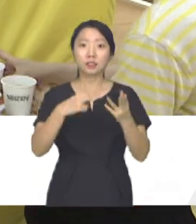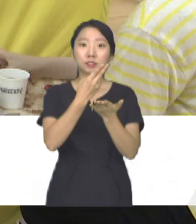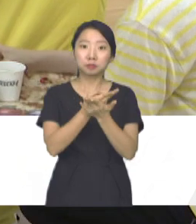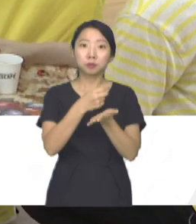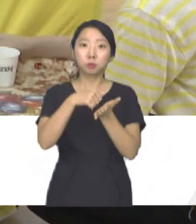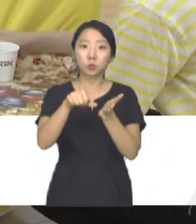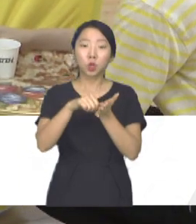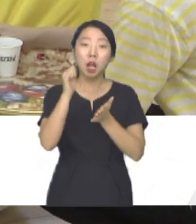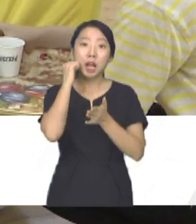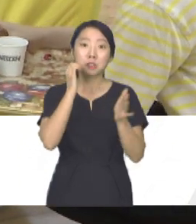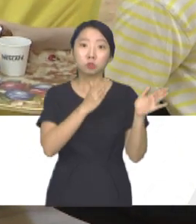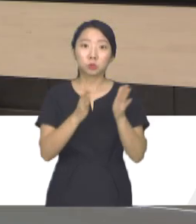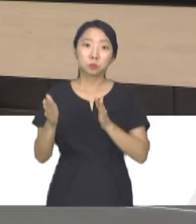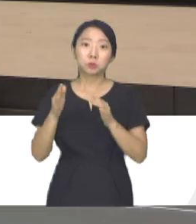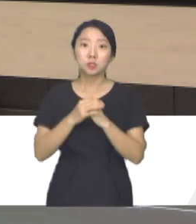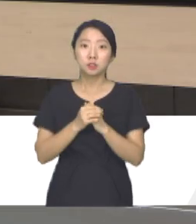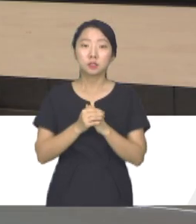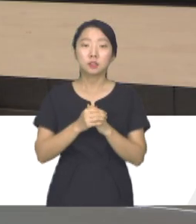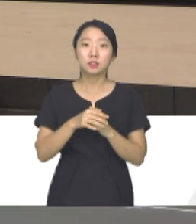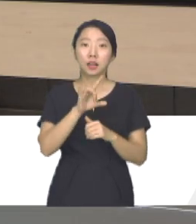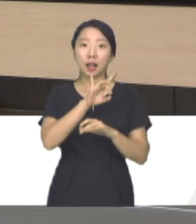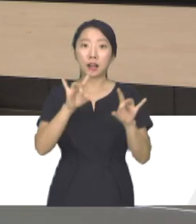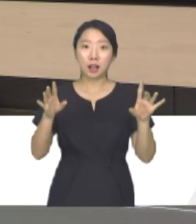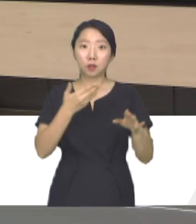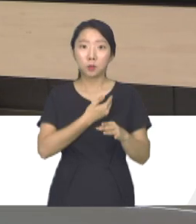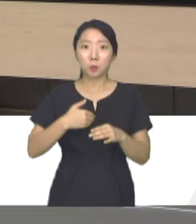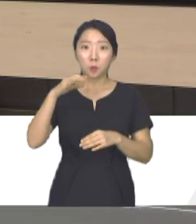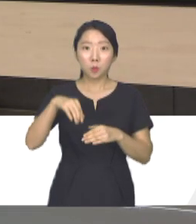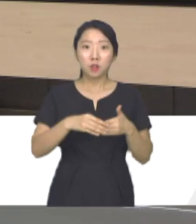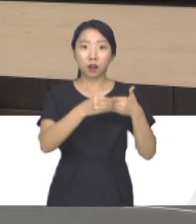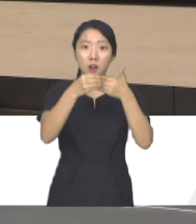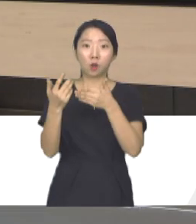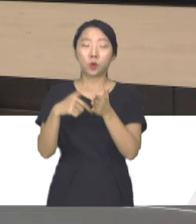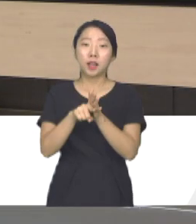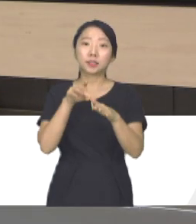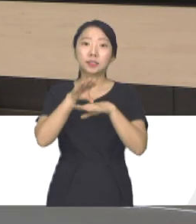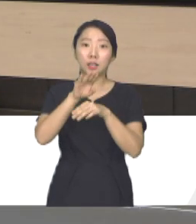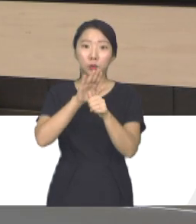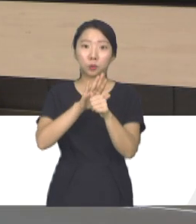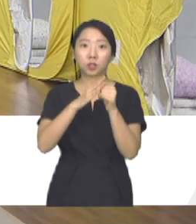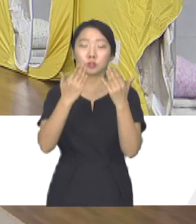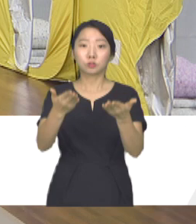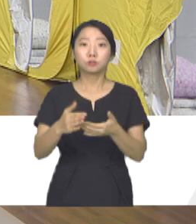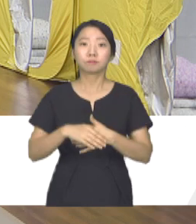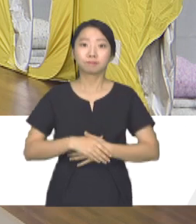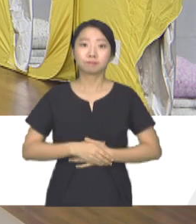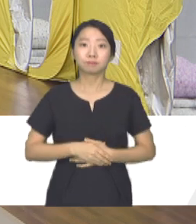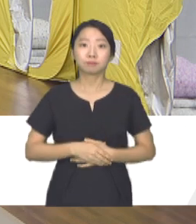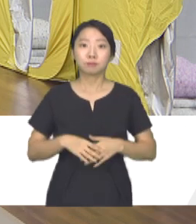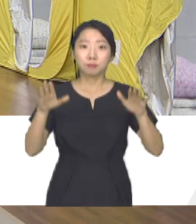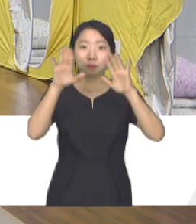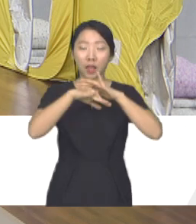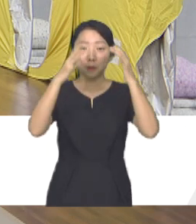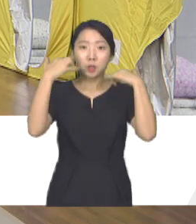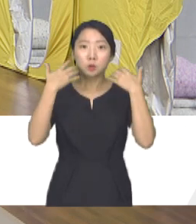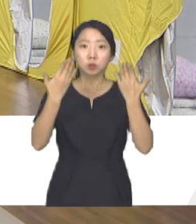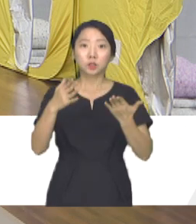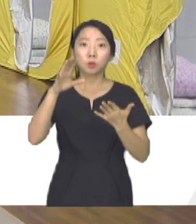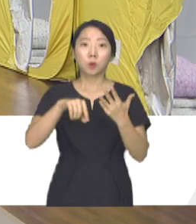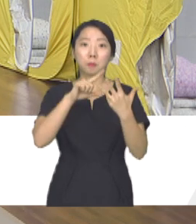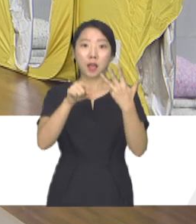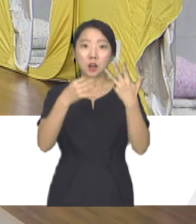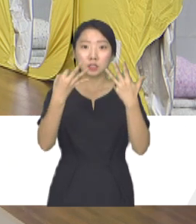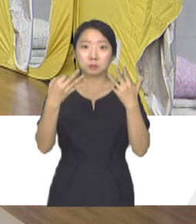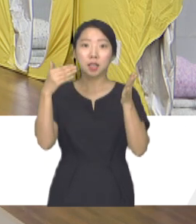간식거리 등을 마련하고 각 동에서 는 대상 주민 이동을 위한 차량 을 지원합니다 약간 무더위 쉼터 는 8월